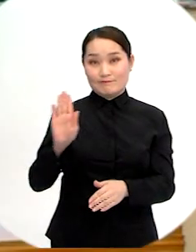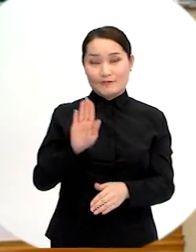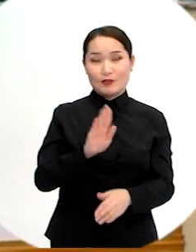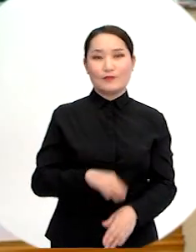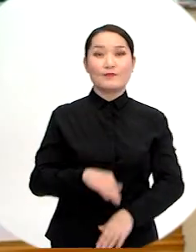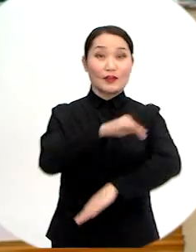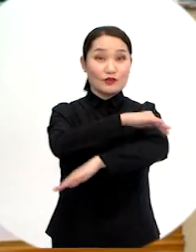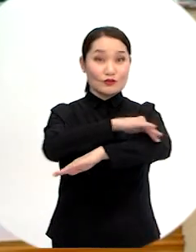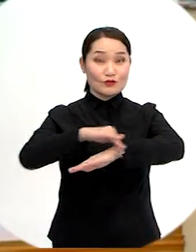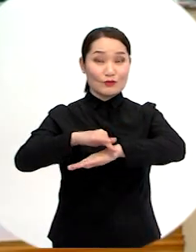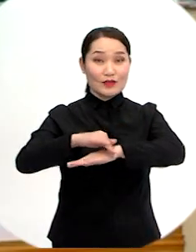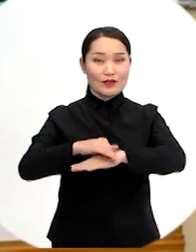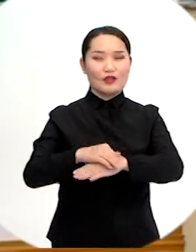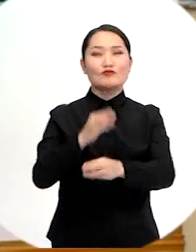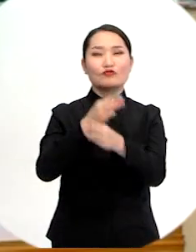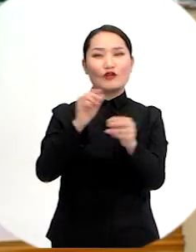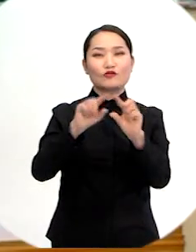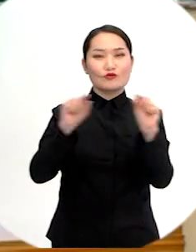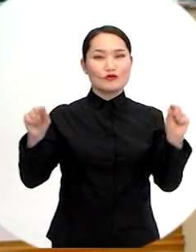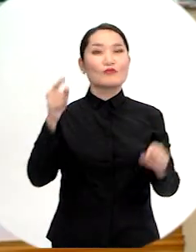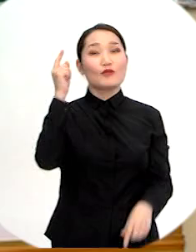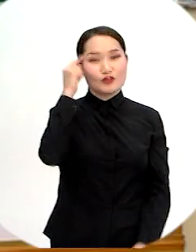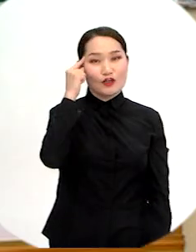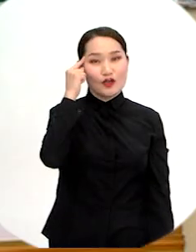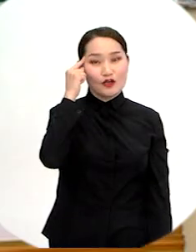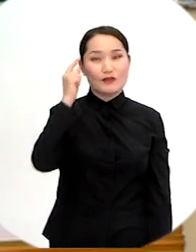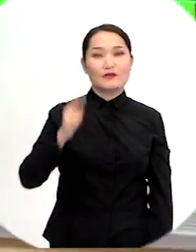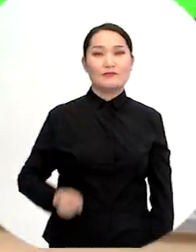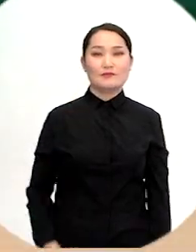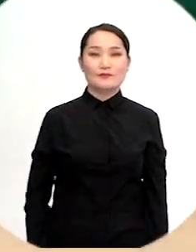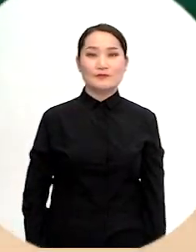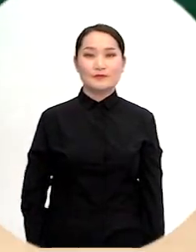шугамаа тоон шулуун гэж бодоорой.